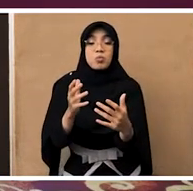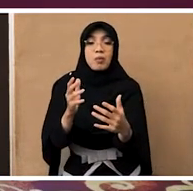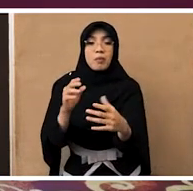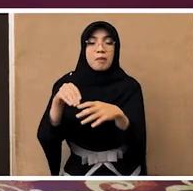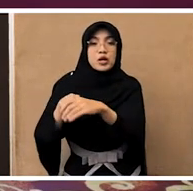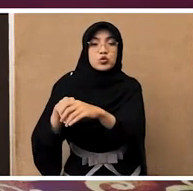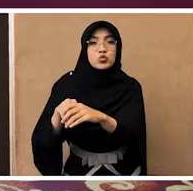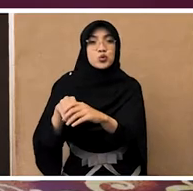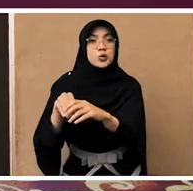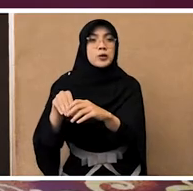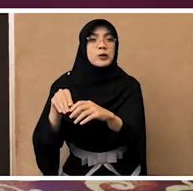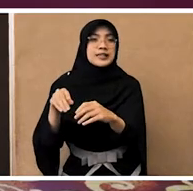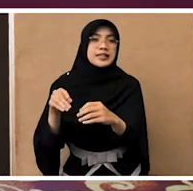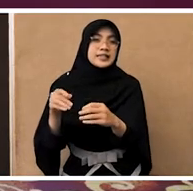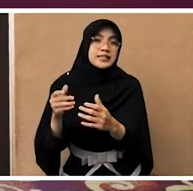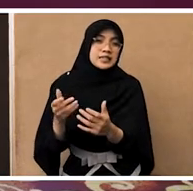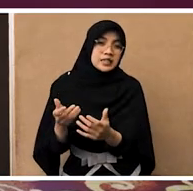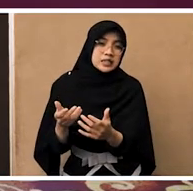apa